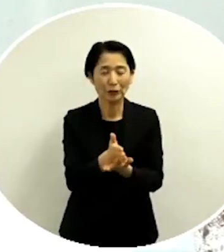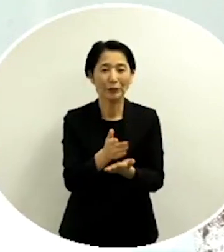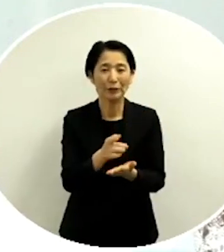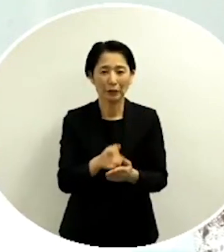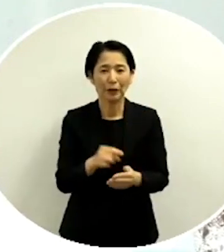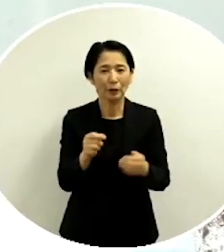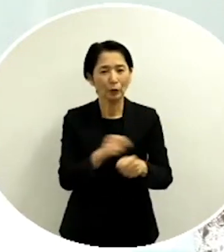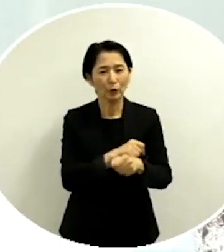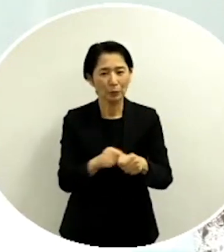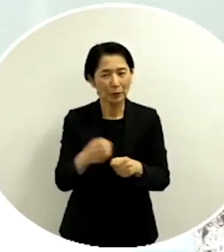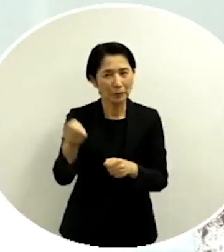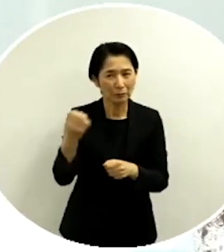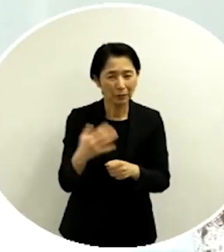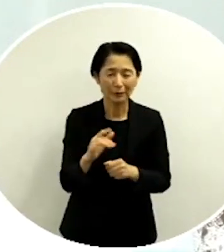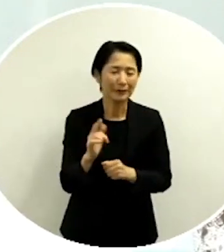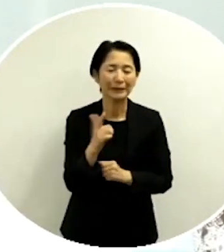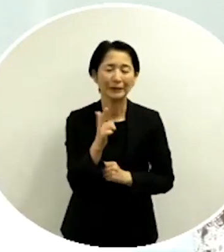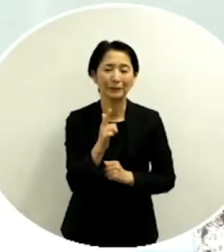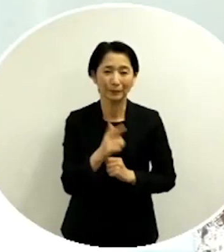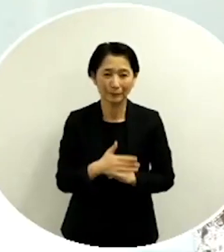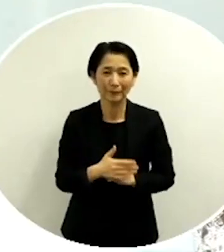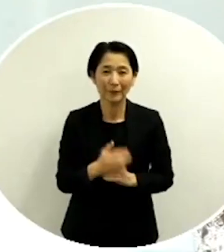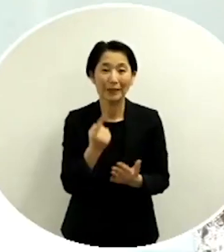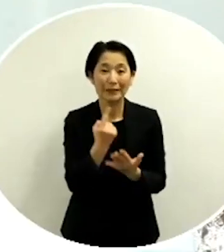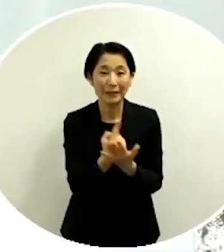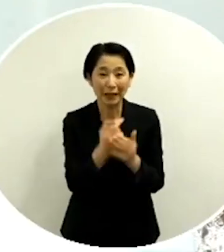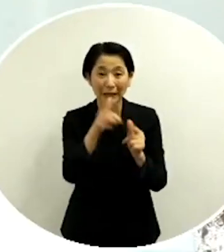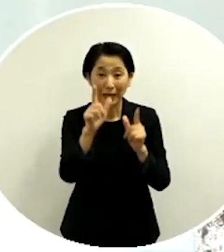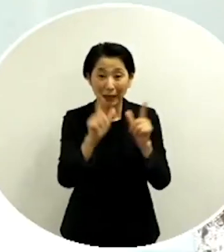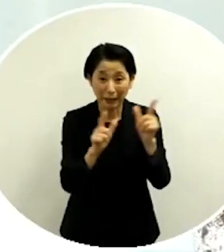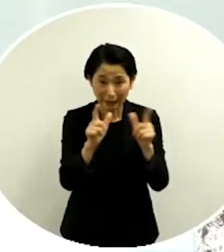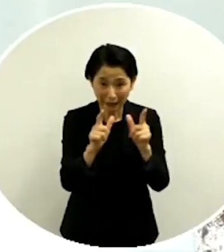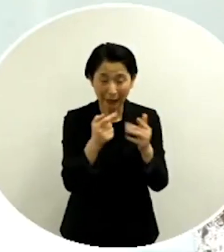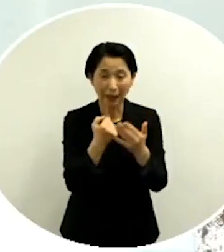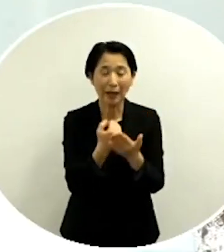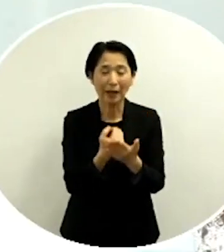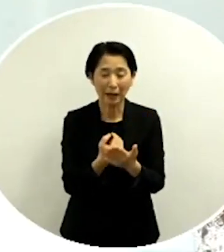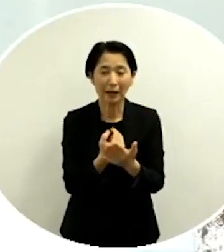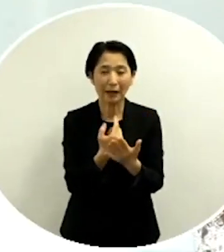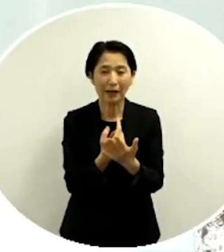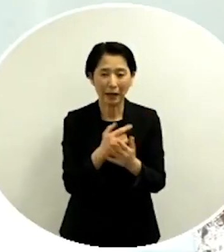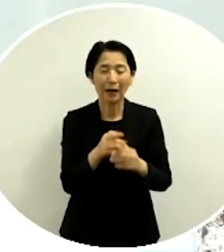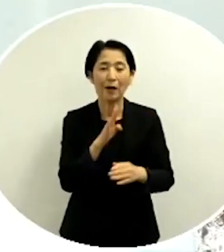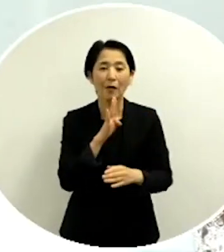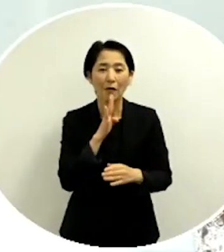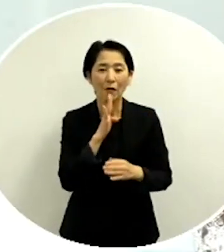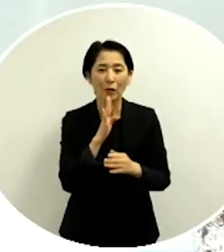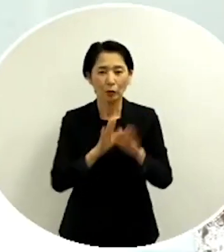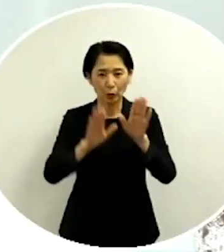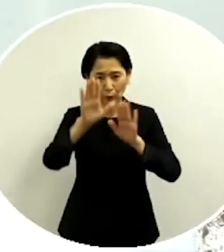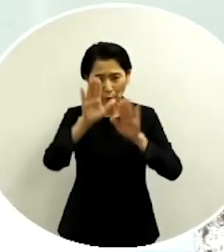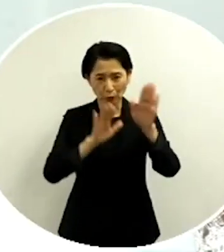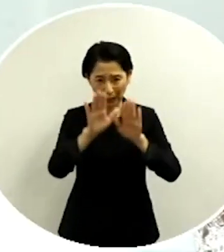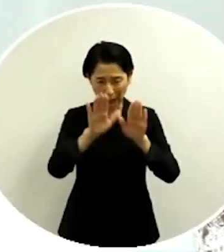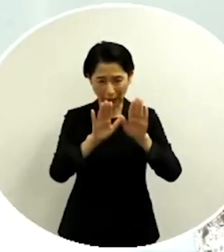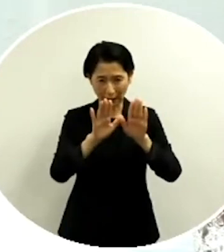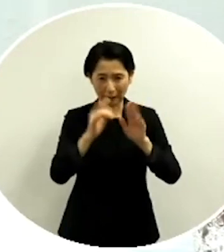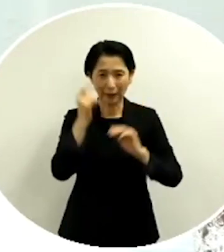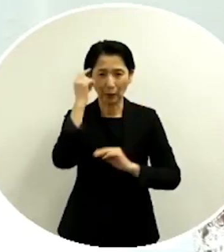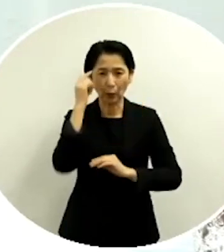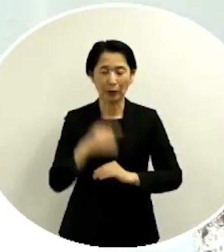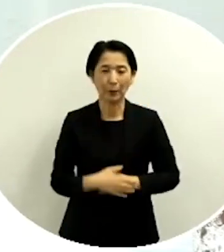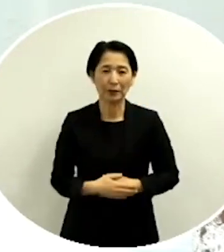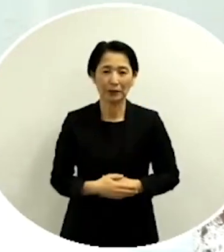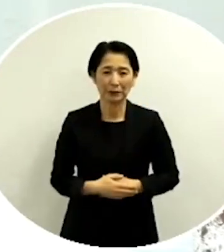んですけれども本来そうではなくて参加型民主主義こそがですねある種の本質だと私は思っています